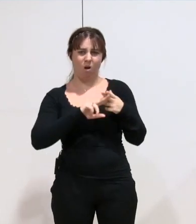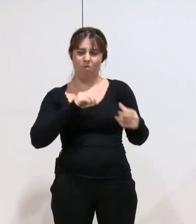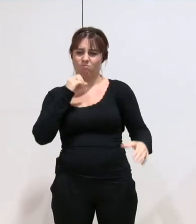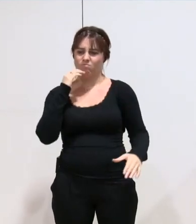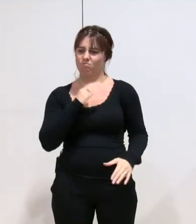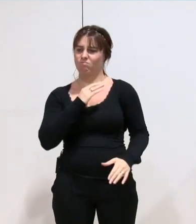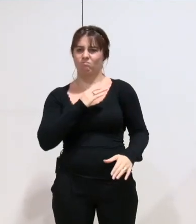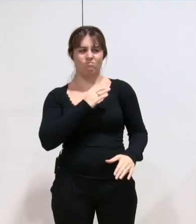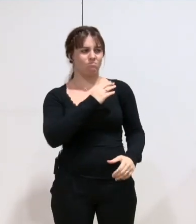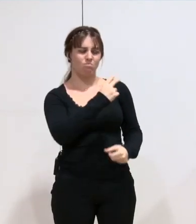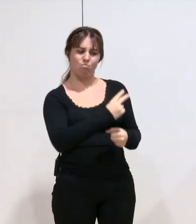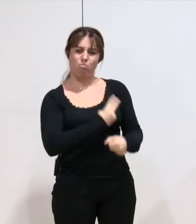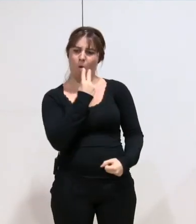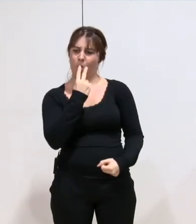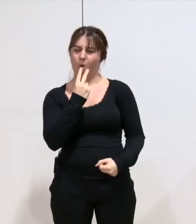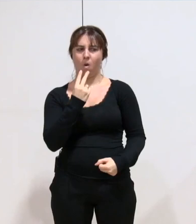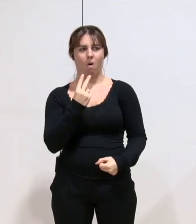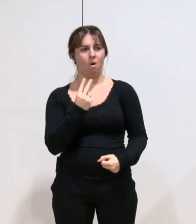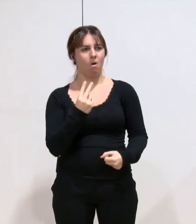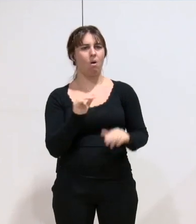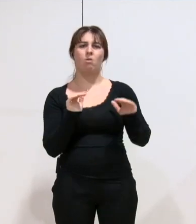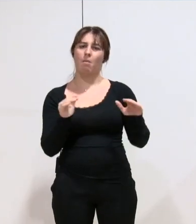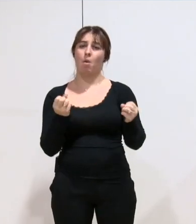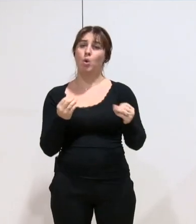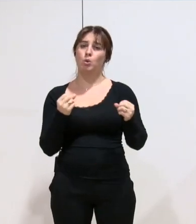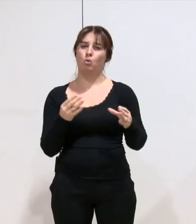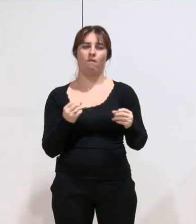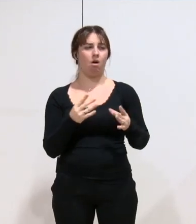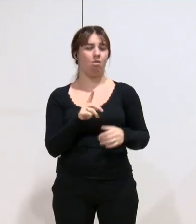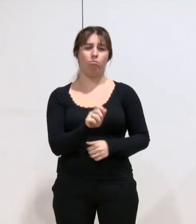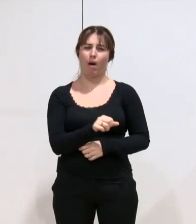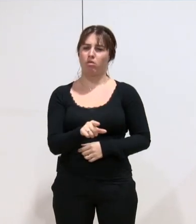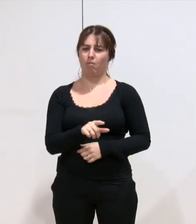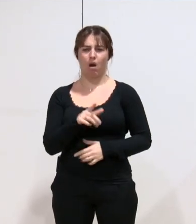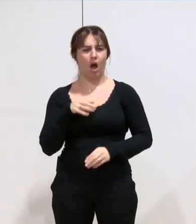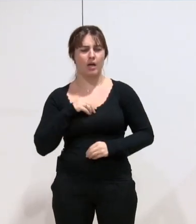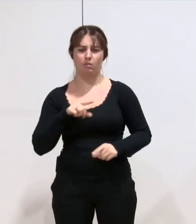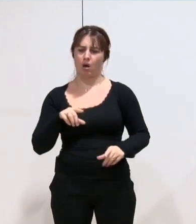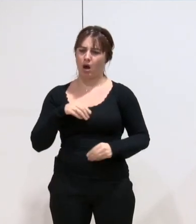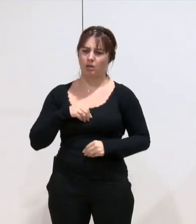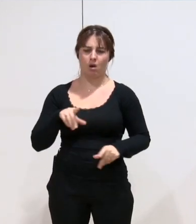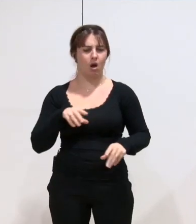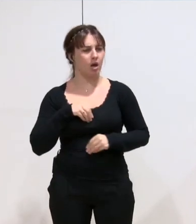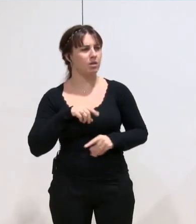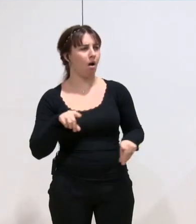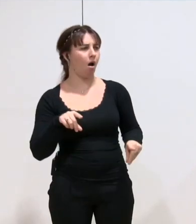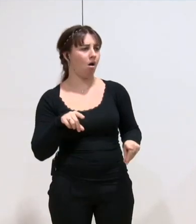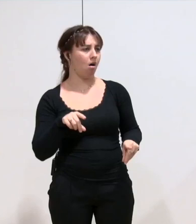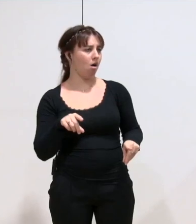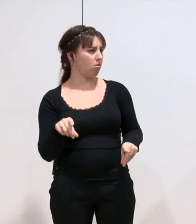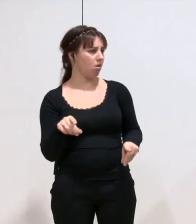propos un peu, sinon excessifs, du moins souvent déplacés, qui témoignent une forme de